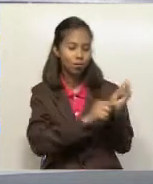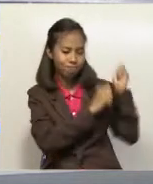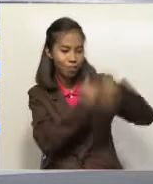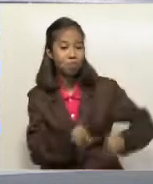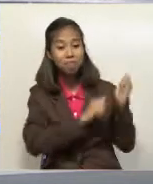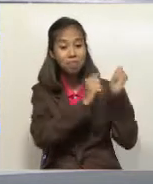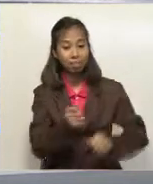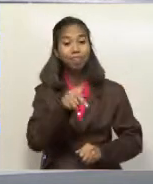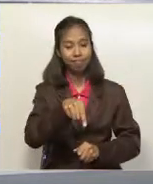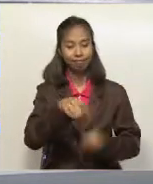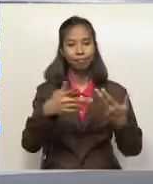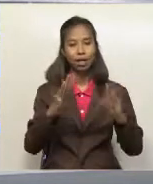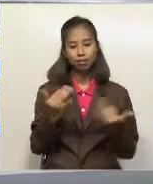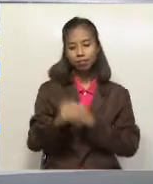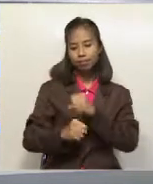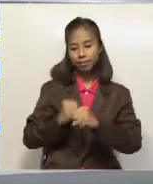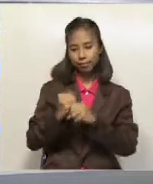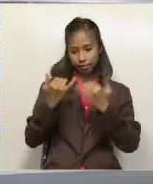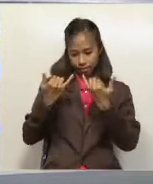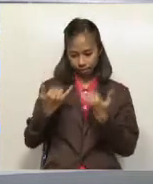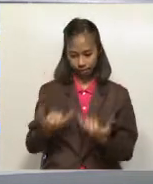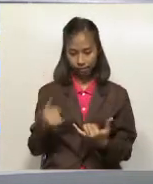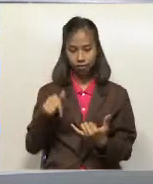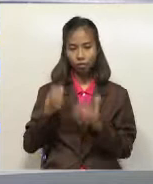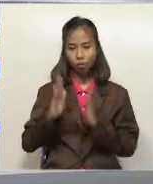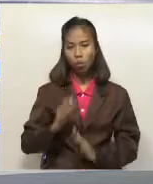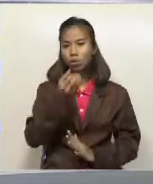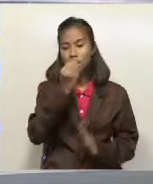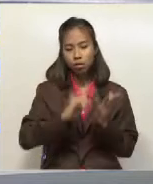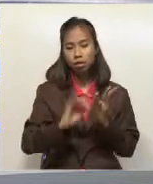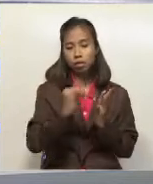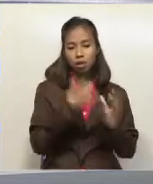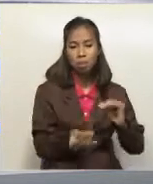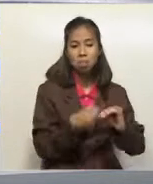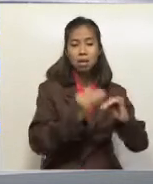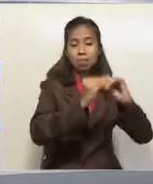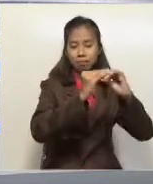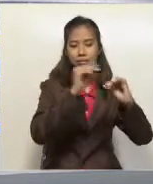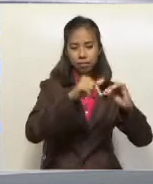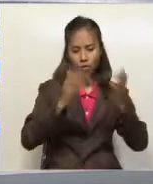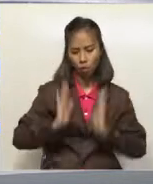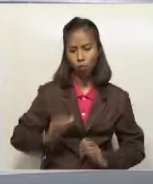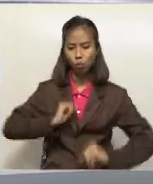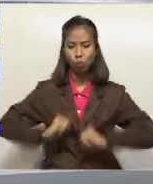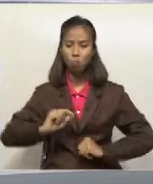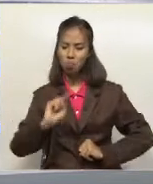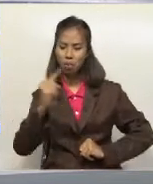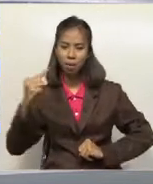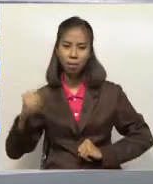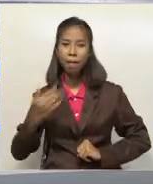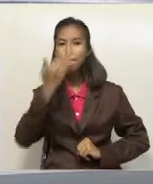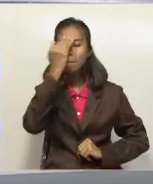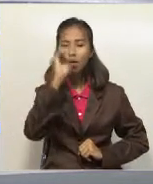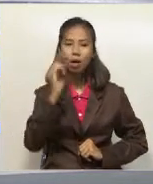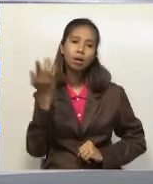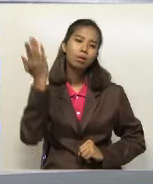ใช่อย่างที่พ่อค้าแม่ค้าบอกนะคะว่าปีนี้เนี่ยมีผู้ที่หันมารับประทานเจเพิ่มมากยิ่งขึ้นโดยเฉพาะคนรุ่นใหม่ที่สำคัญเดี๋ยวนี้อา